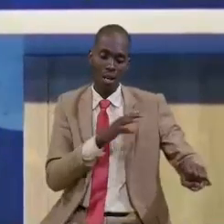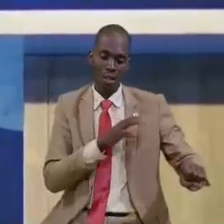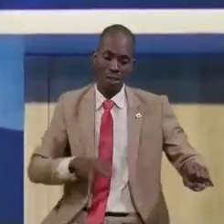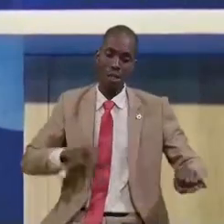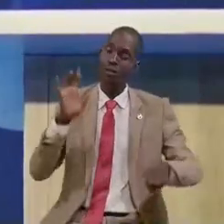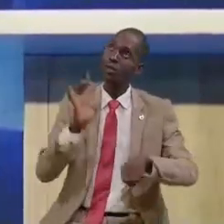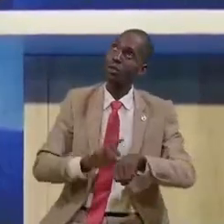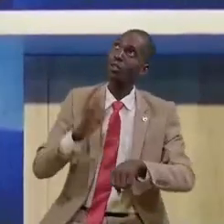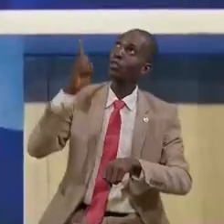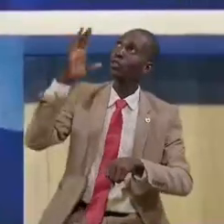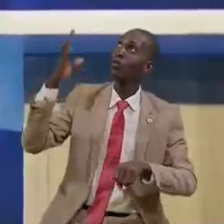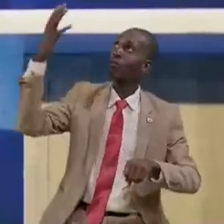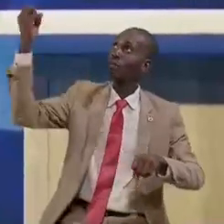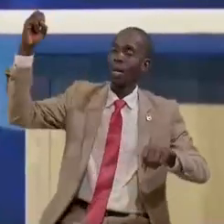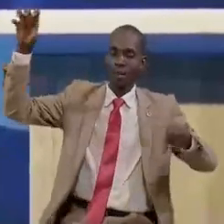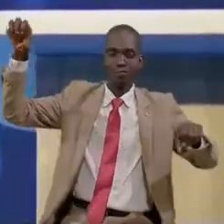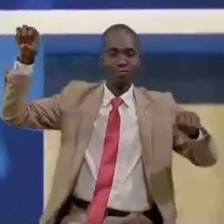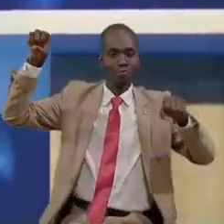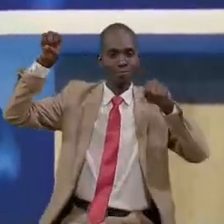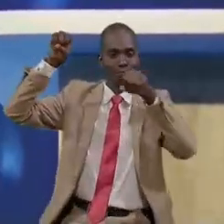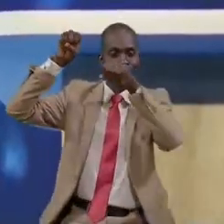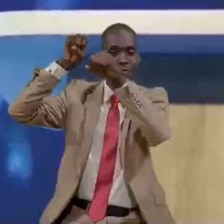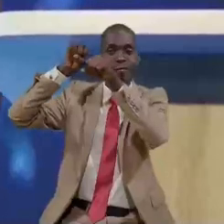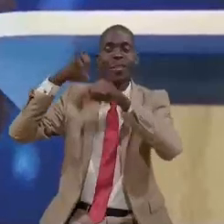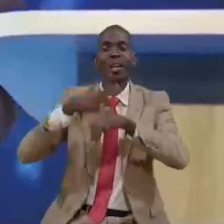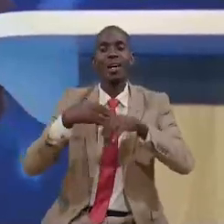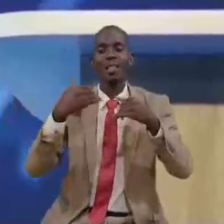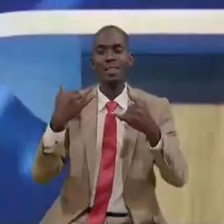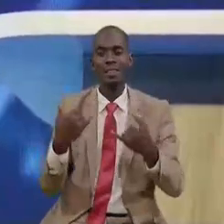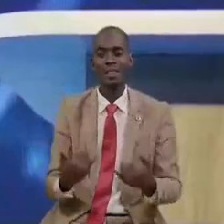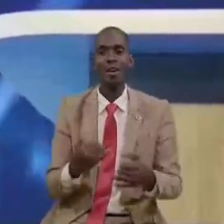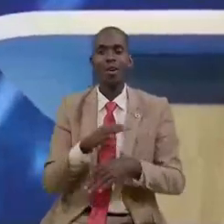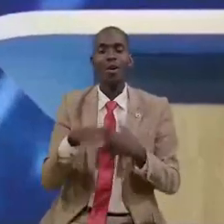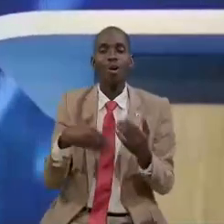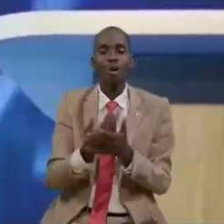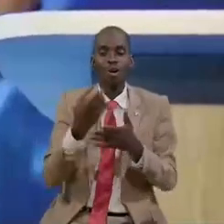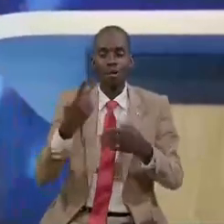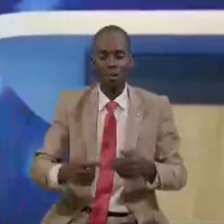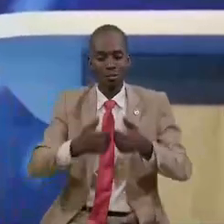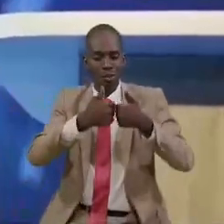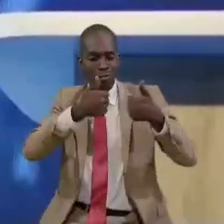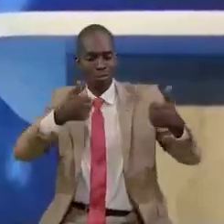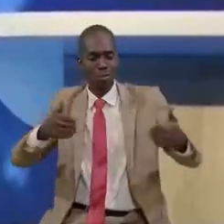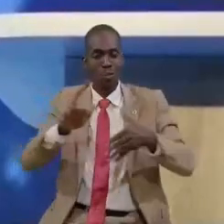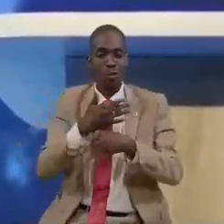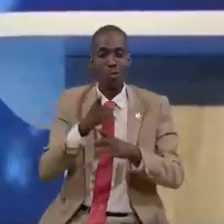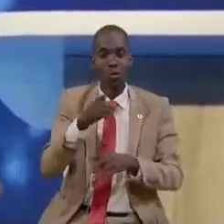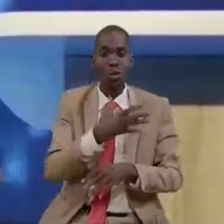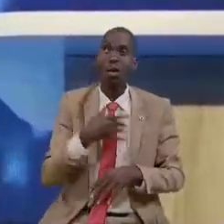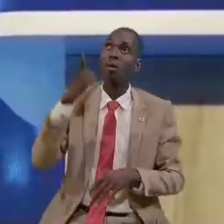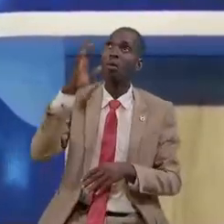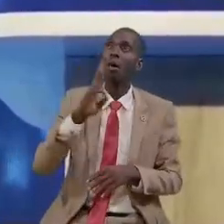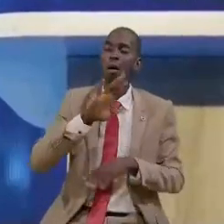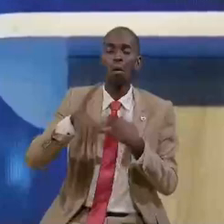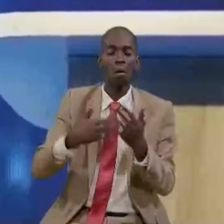et vous joint ensemble. Et puis, tout le mur de séparation entre vous et Dieu est brisé.